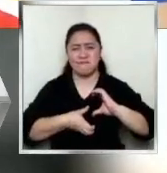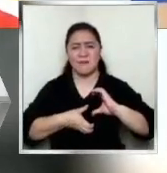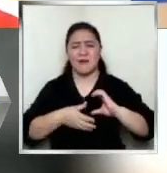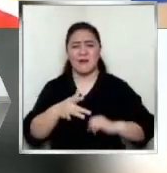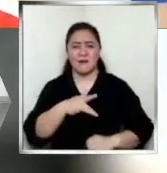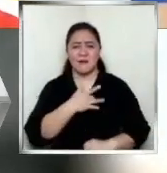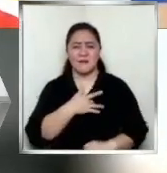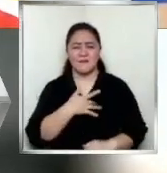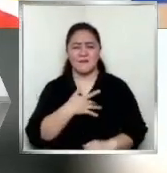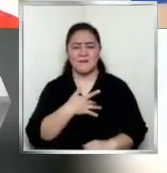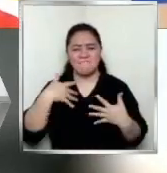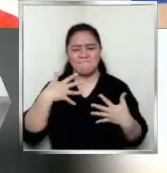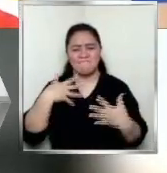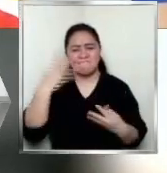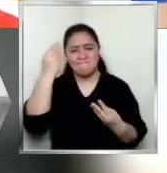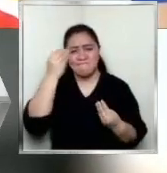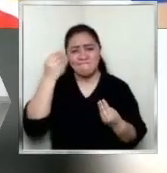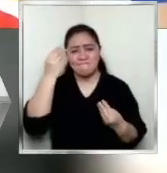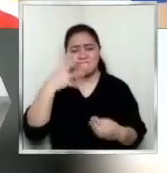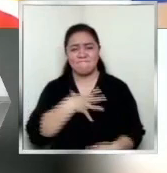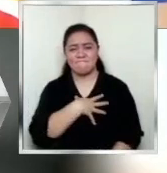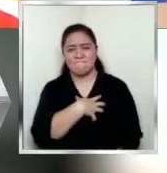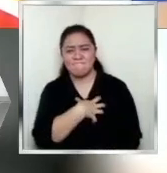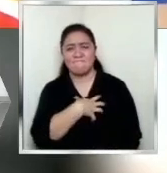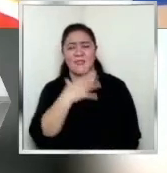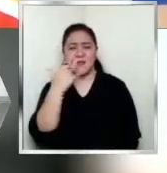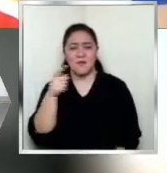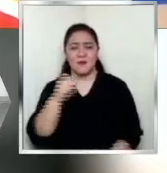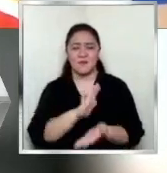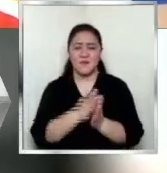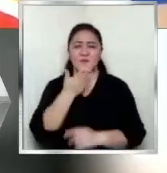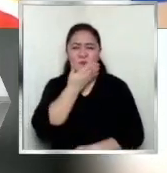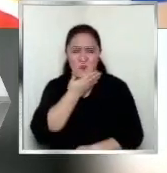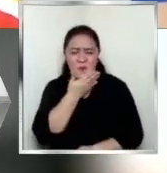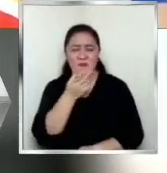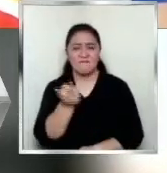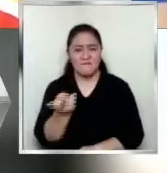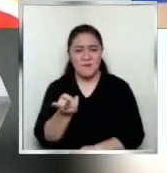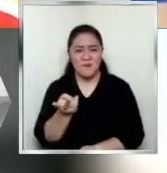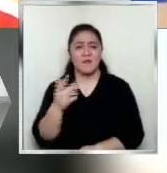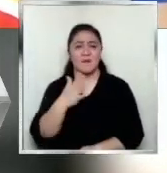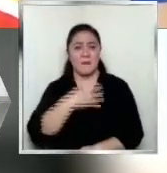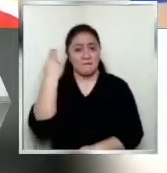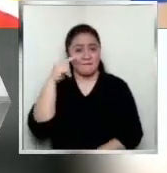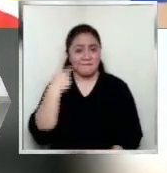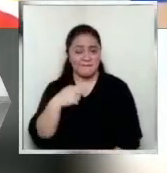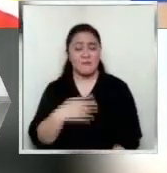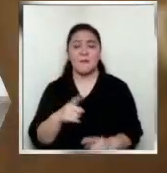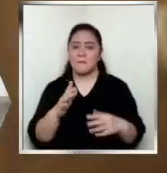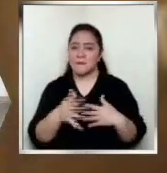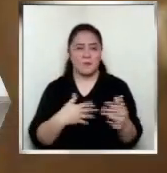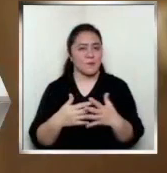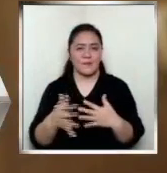ako. Pero alam mo yun, lalambigin mo sila, bibigyan mo sila ng sobrang daming pagmamahal. I don't know, basta ako, I'm just giving them